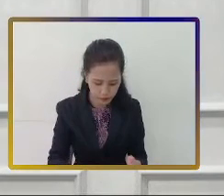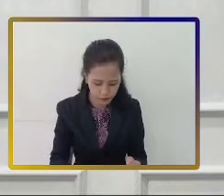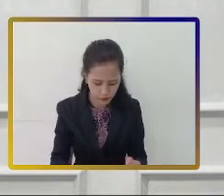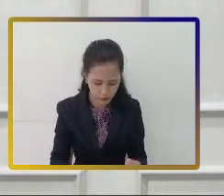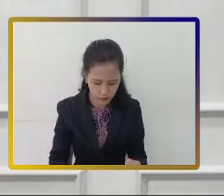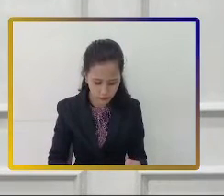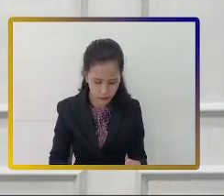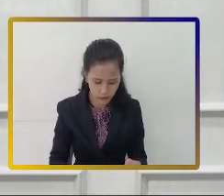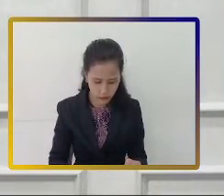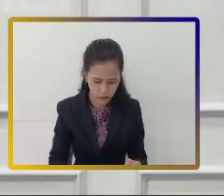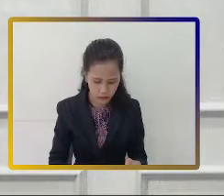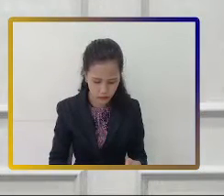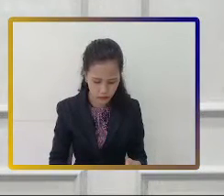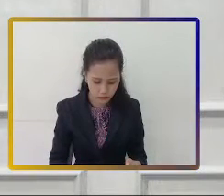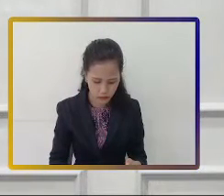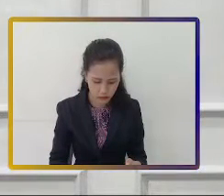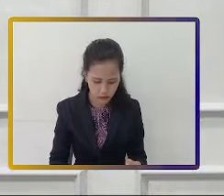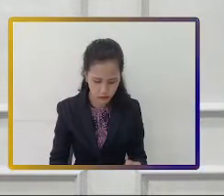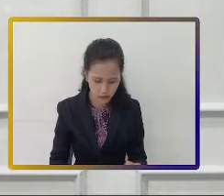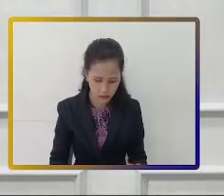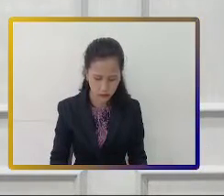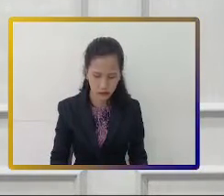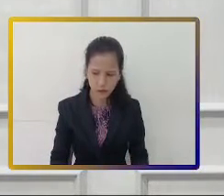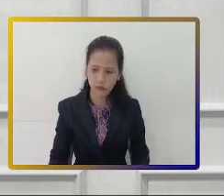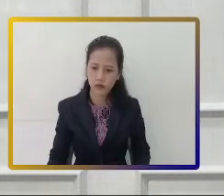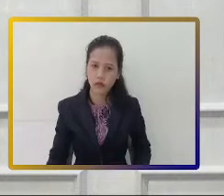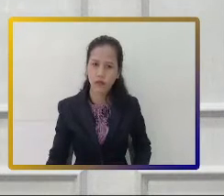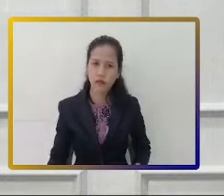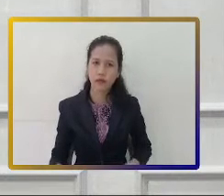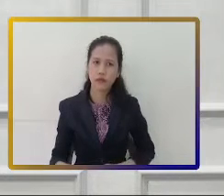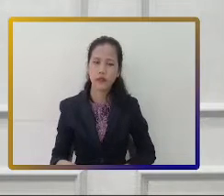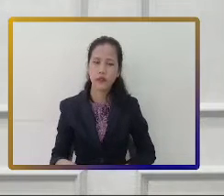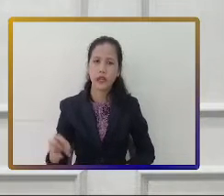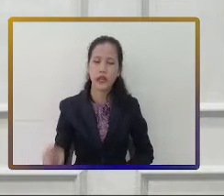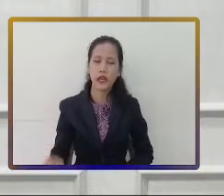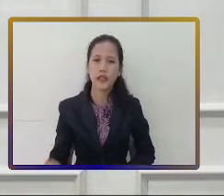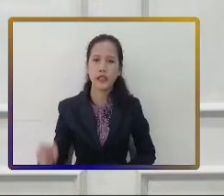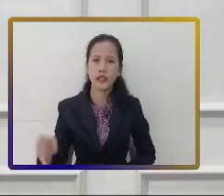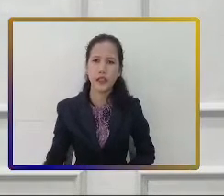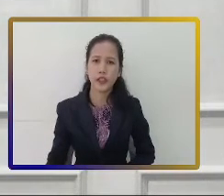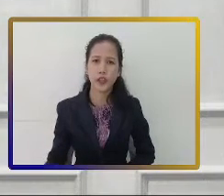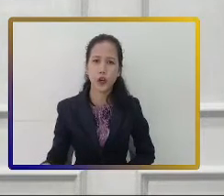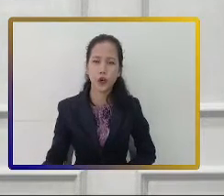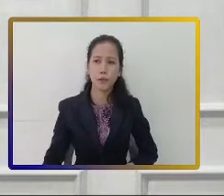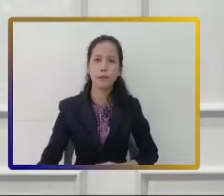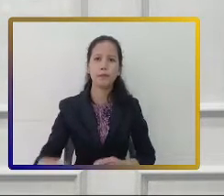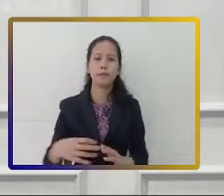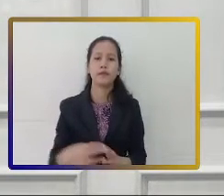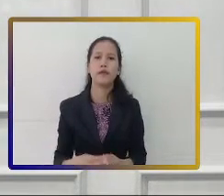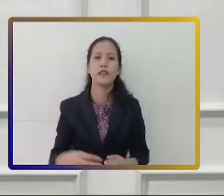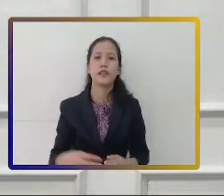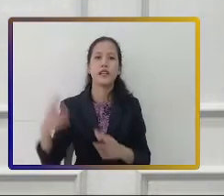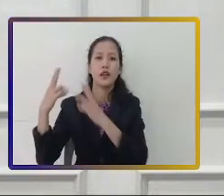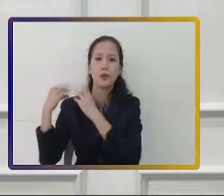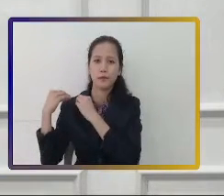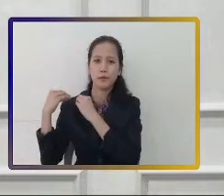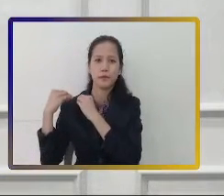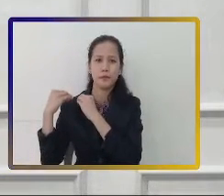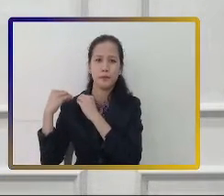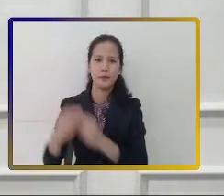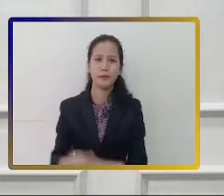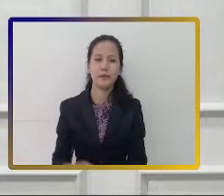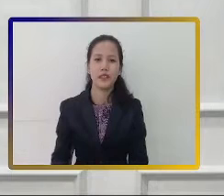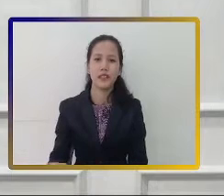God. Binanggit po kanina ni Brother Maki yung tungkol kay Habakuk. Yung